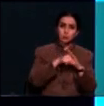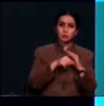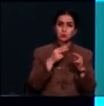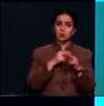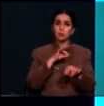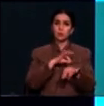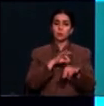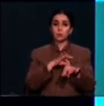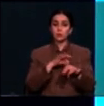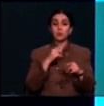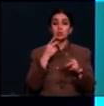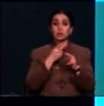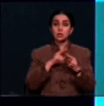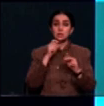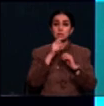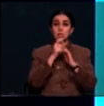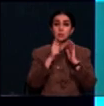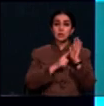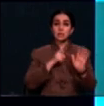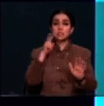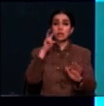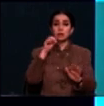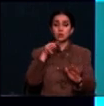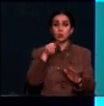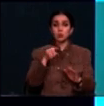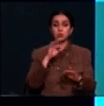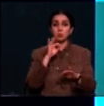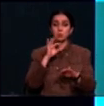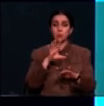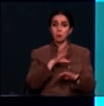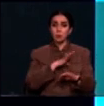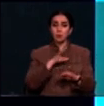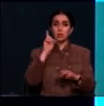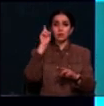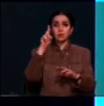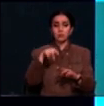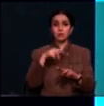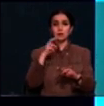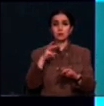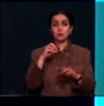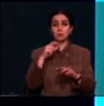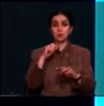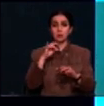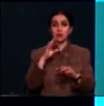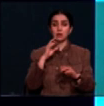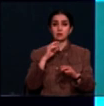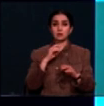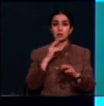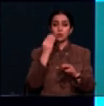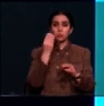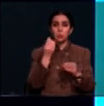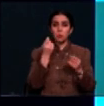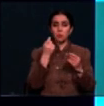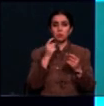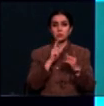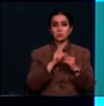гуще». 17 лет побывал он в эмиграции, но это были годы малоплодотворными в его